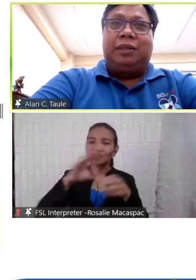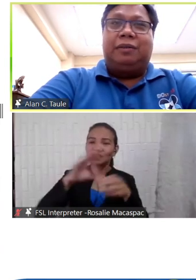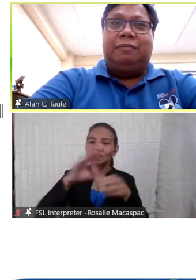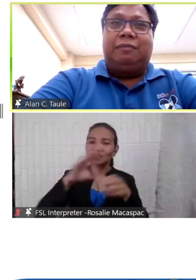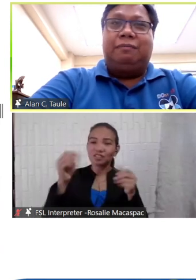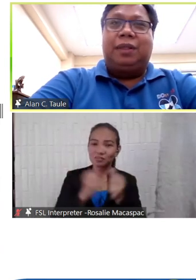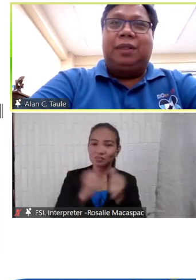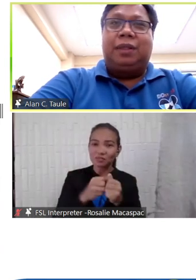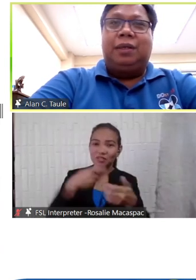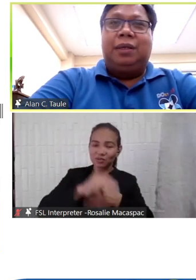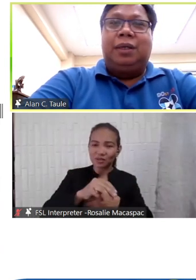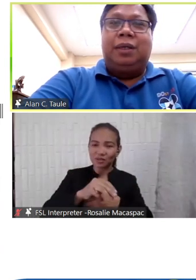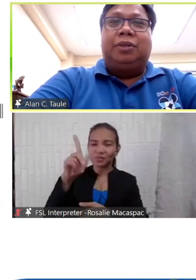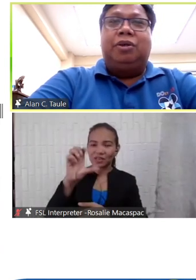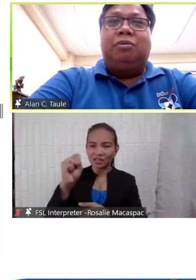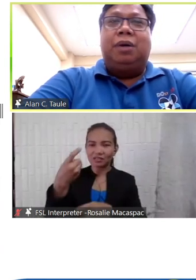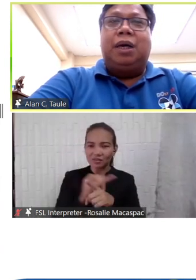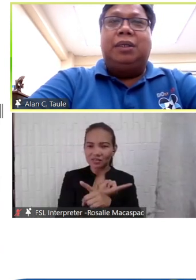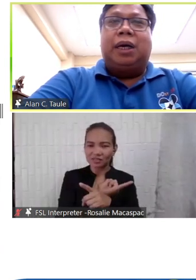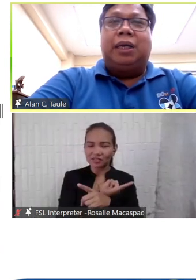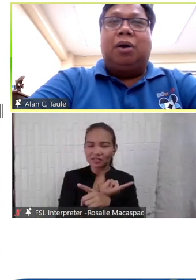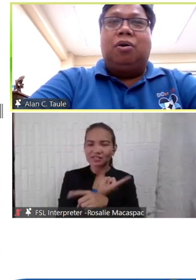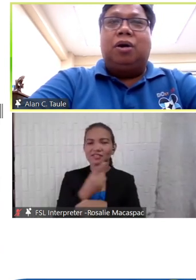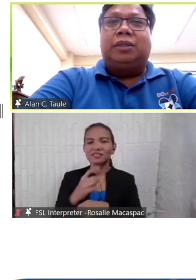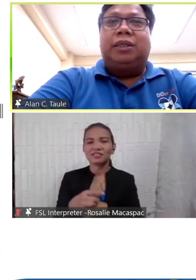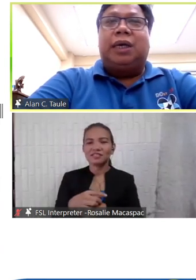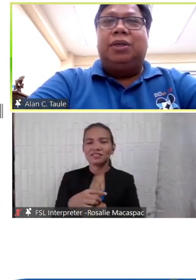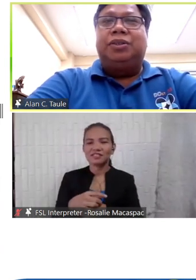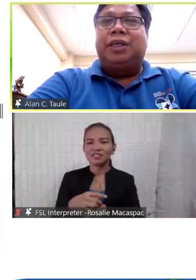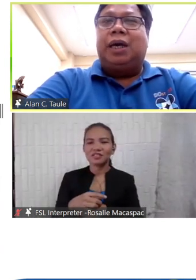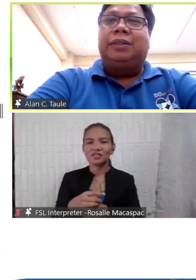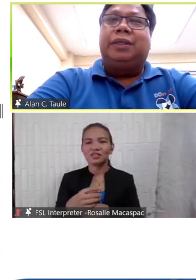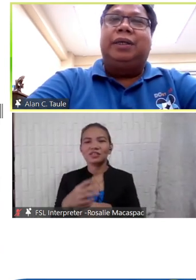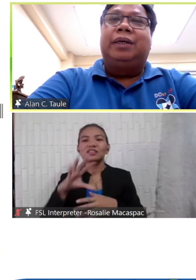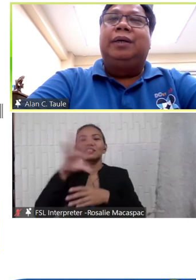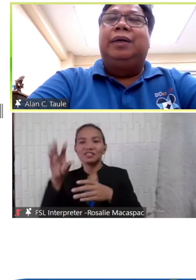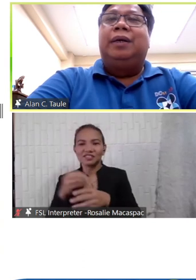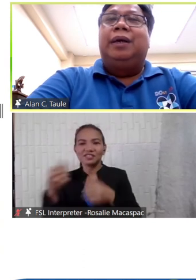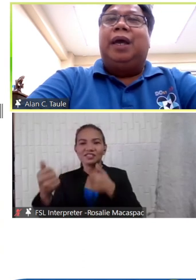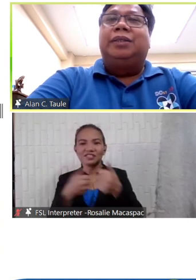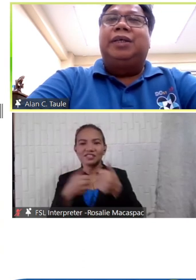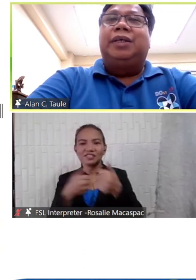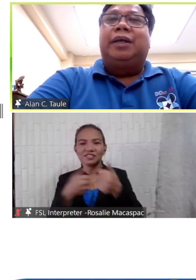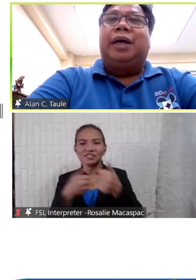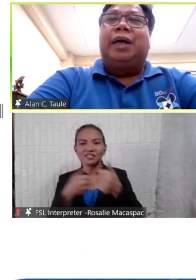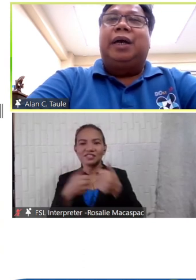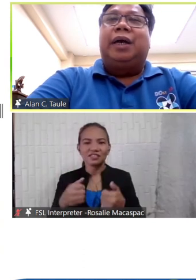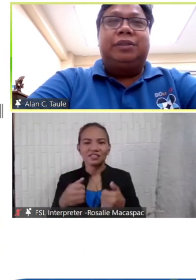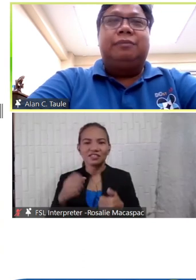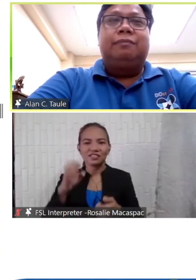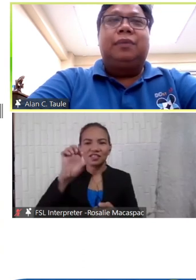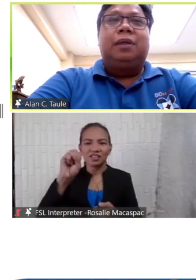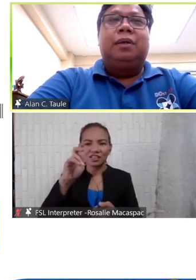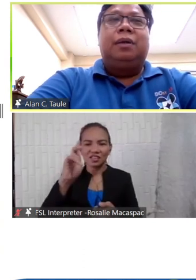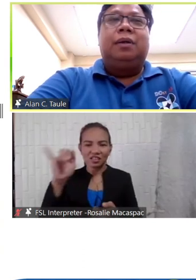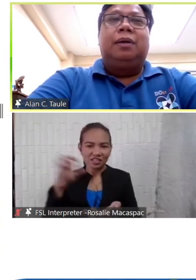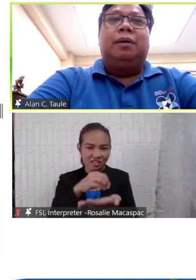Month. Ito yung mga nakilahok at nanalo sa ating essay writing